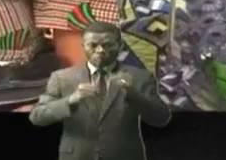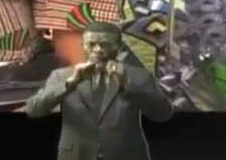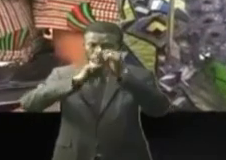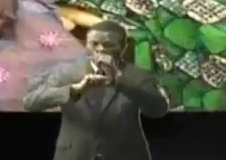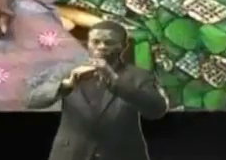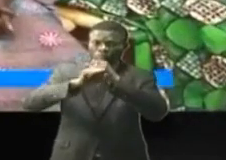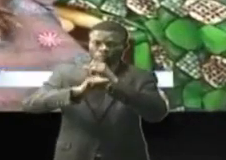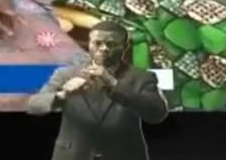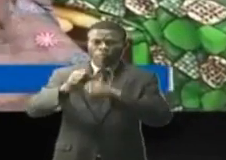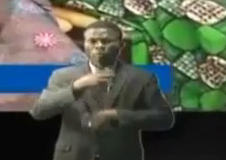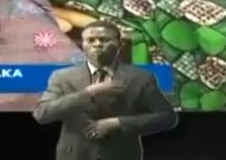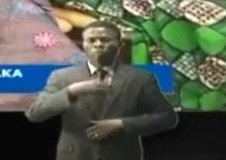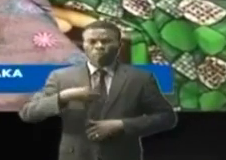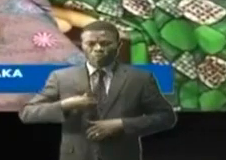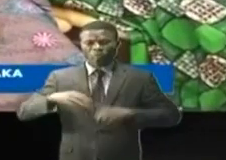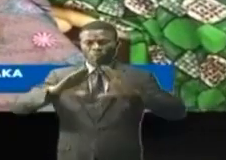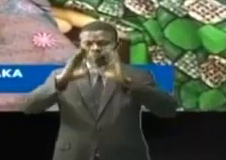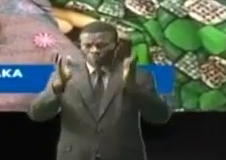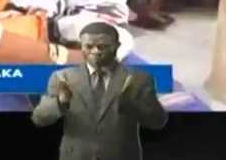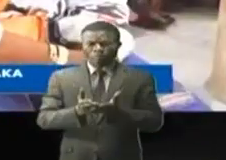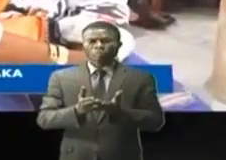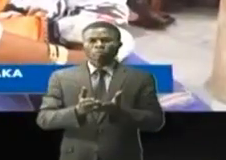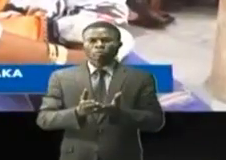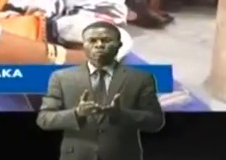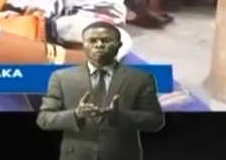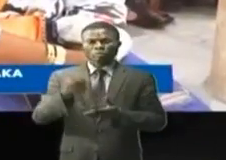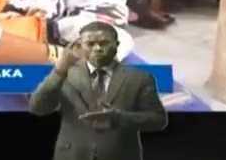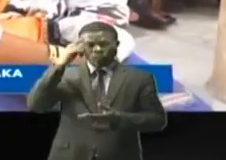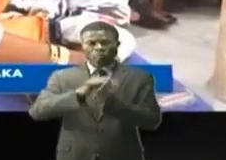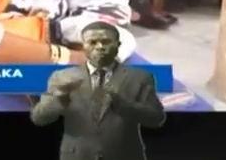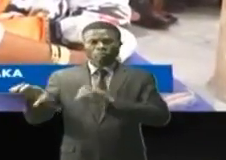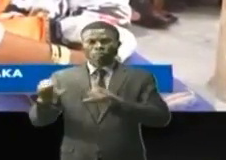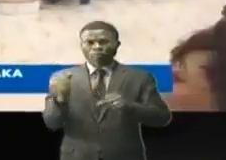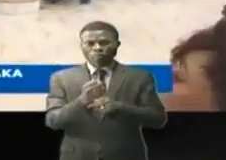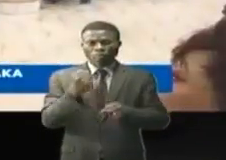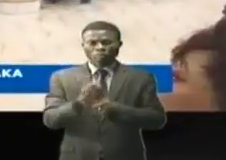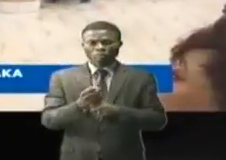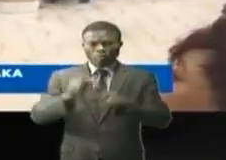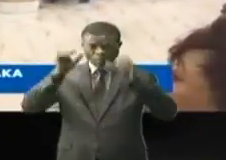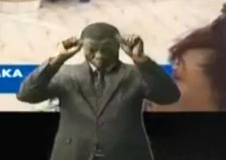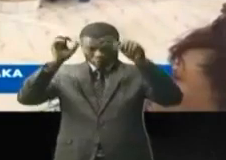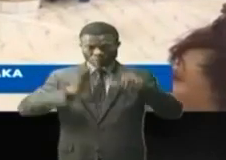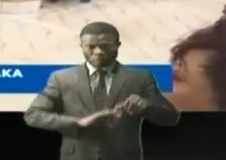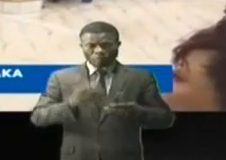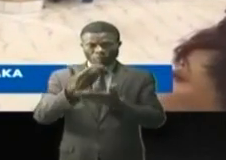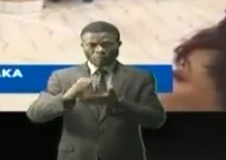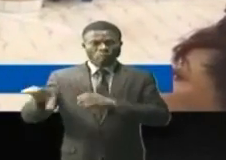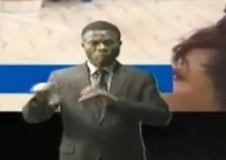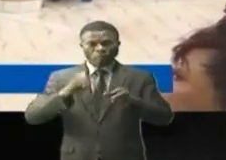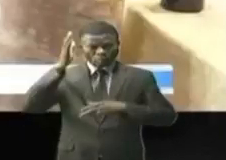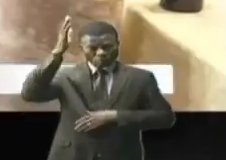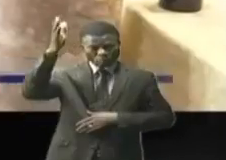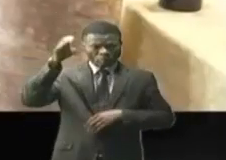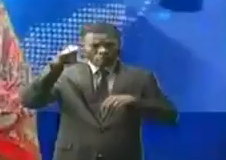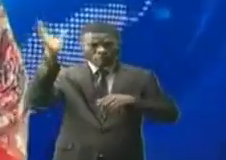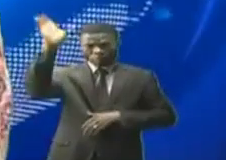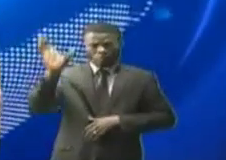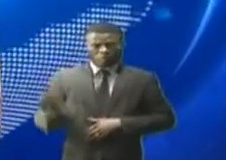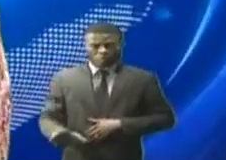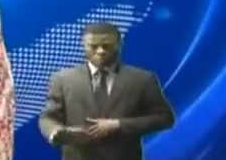sensibilisation des femmes de toutes les couches sociales sur les actions du chef de l'État. Prochaine étape d'activité, le Congo